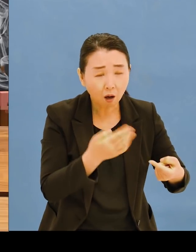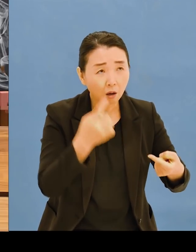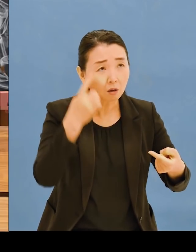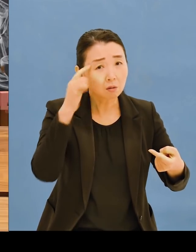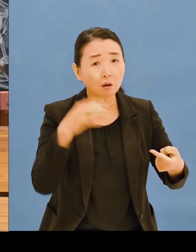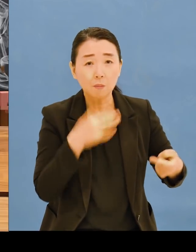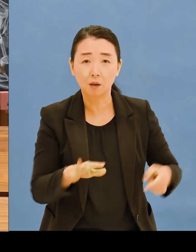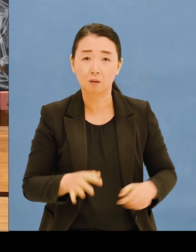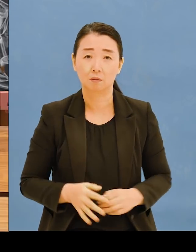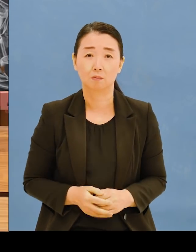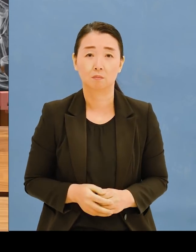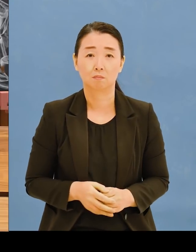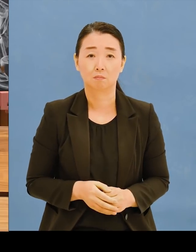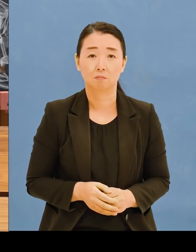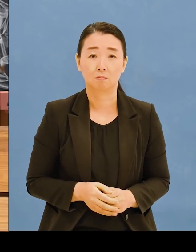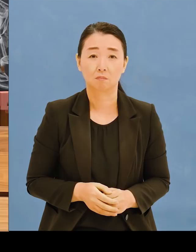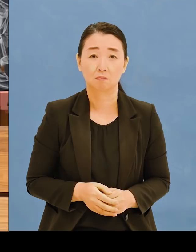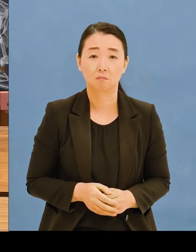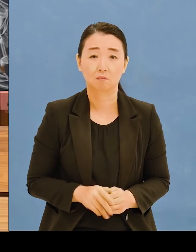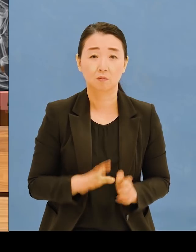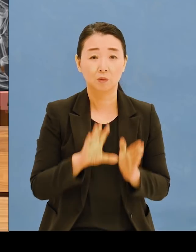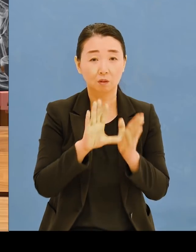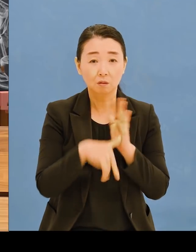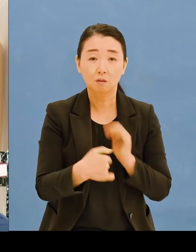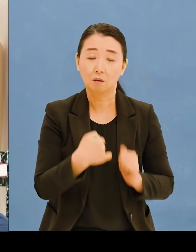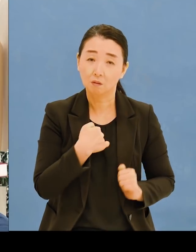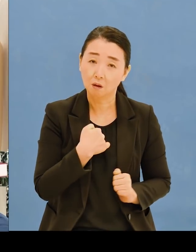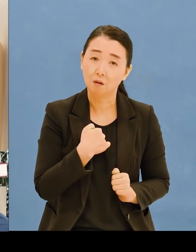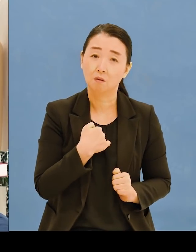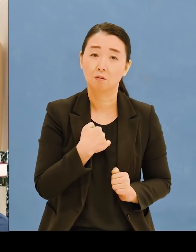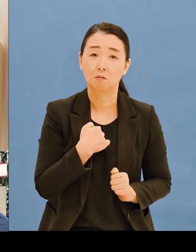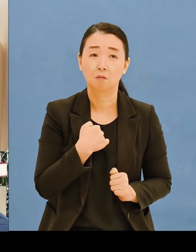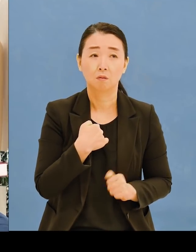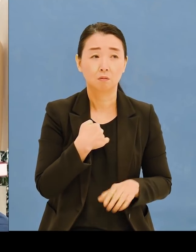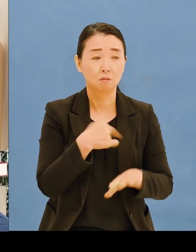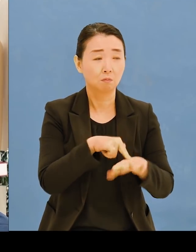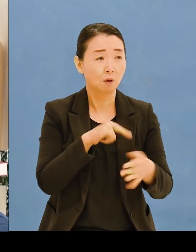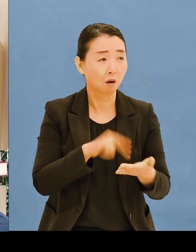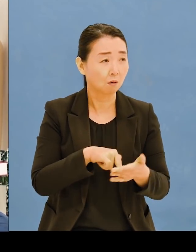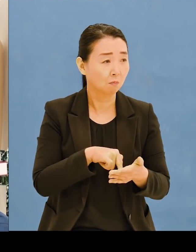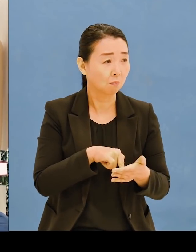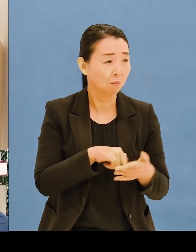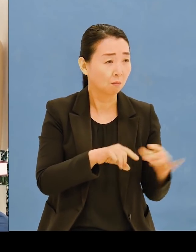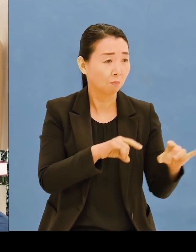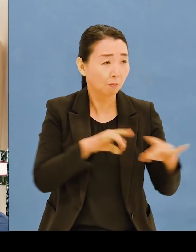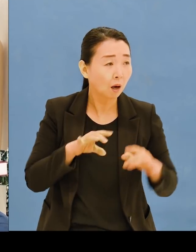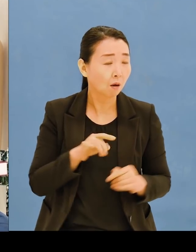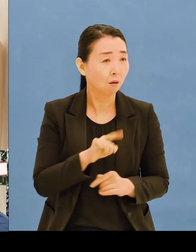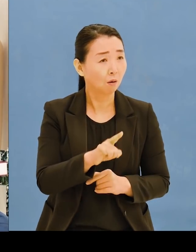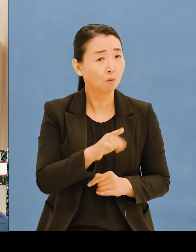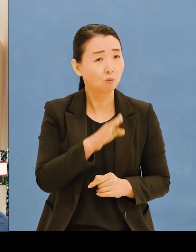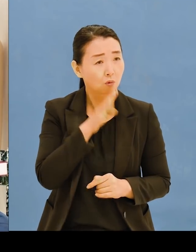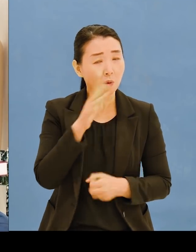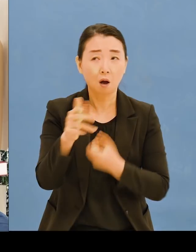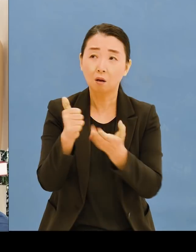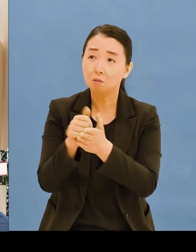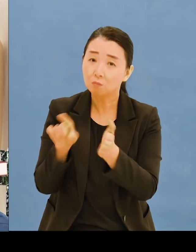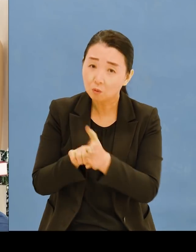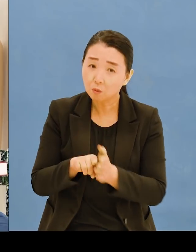번도 하질 않아요. 그렇죠, 그렇죠. 근데 그 순간 저한테 그 마음이 확 들어오면서 너 진짜 하나님